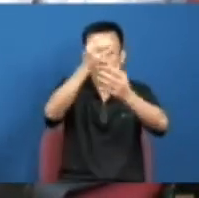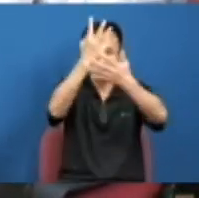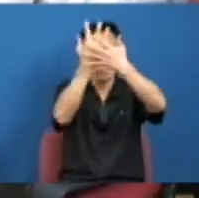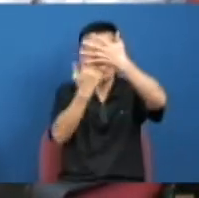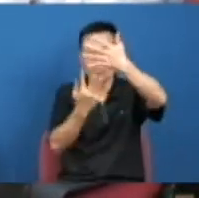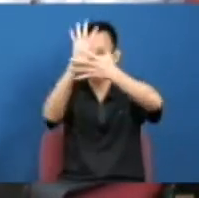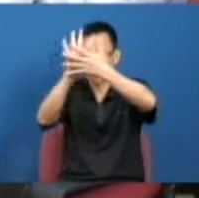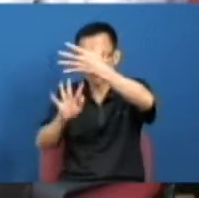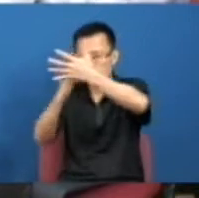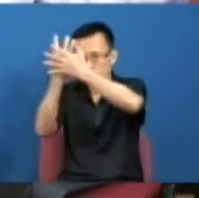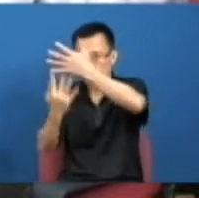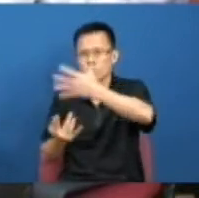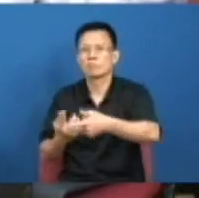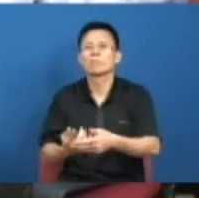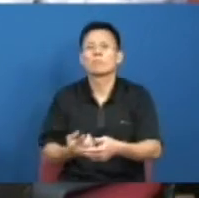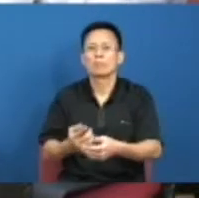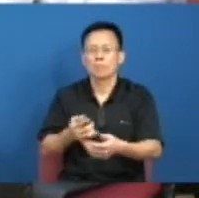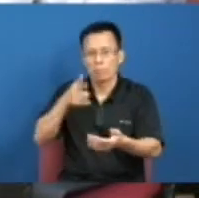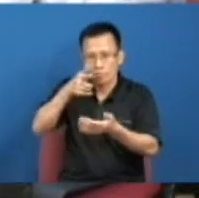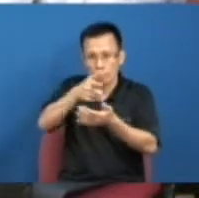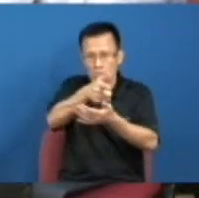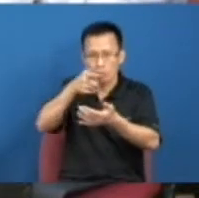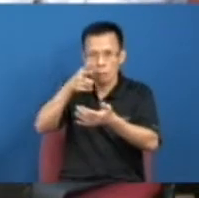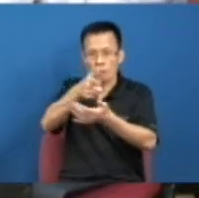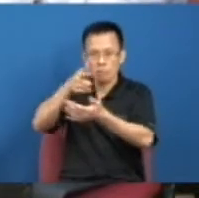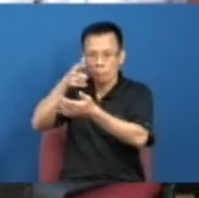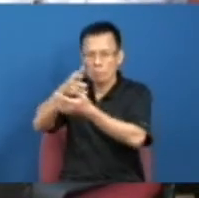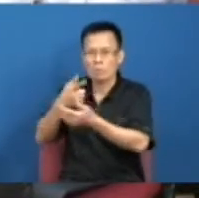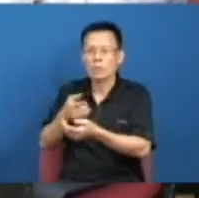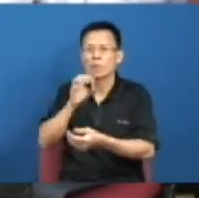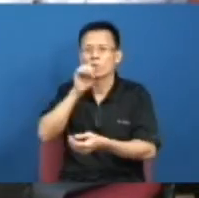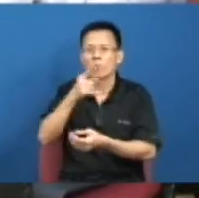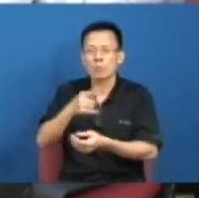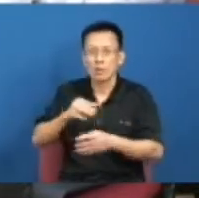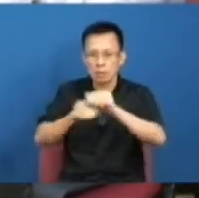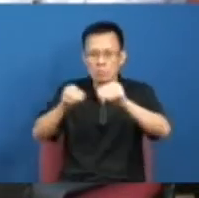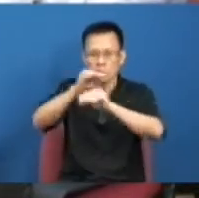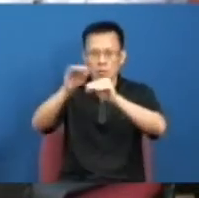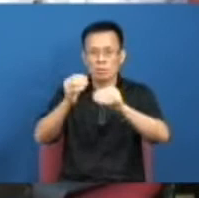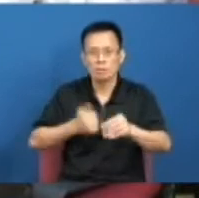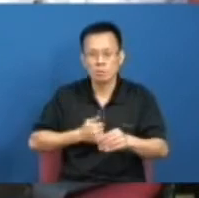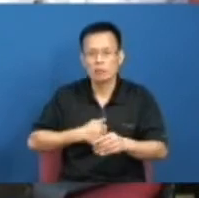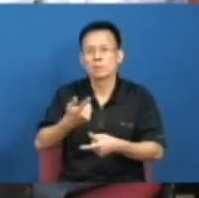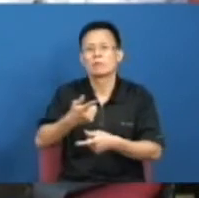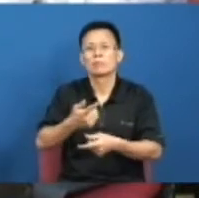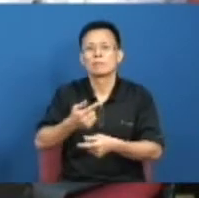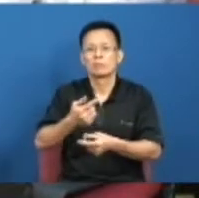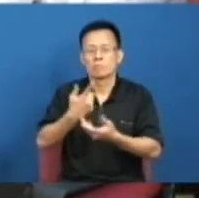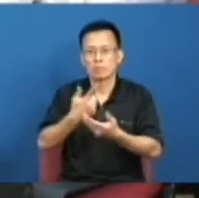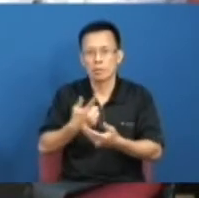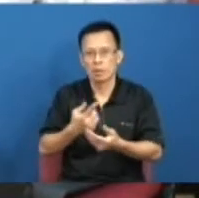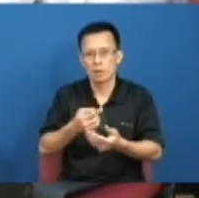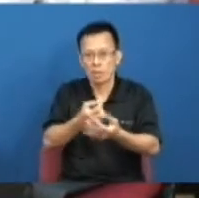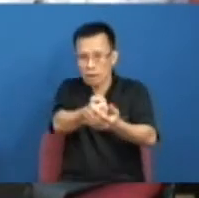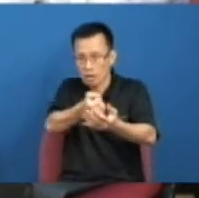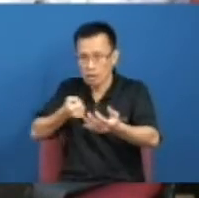外牆嘅。其實即係我哋又要問埋建築師，又要問埋啲防水專家。其實拉爆螺絲咁樣做之後咧，其實會唔會